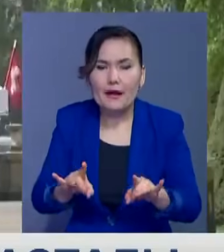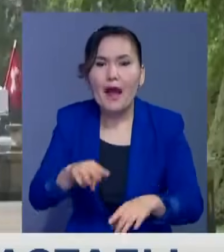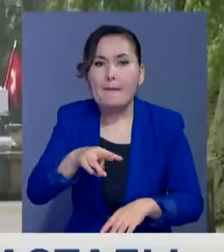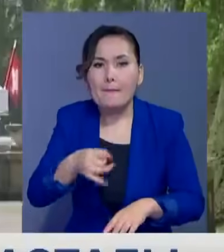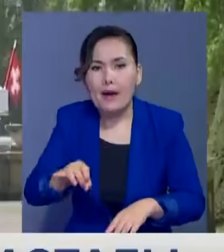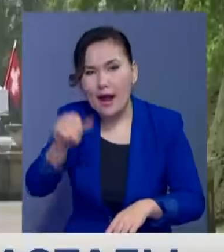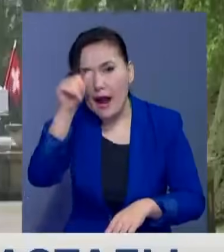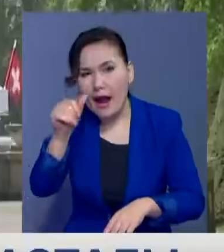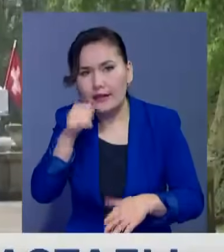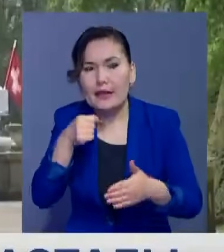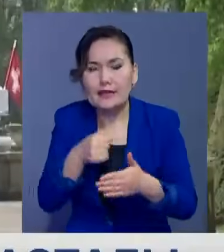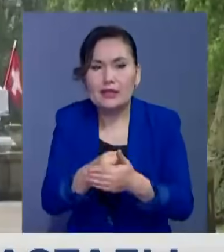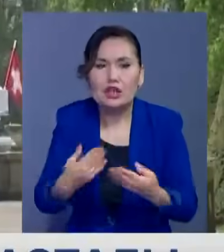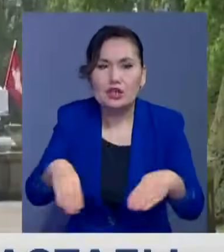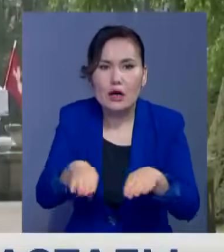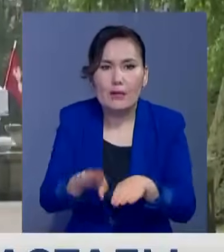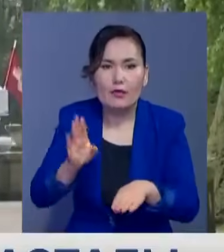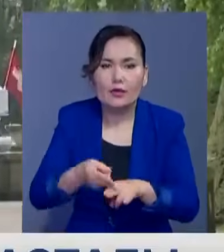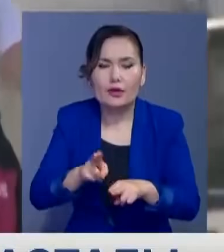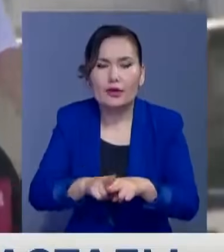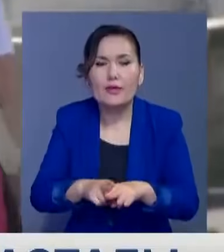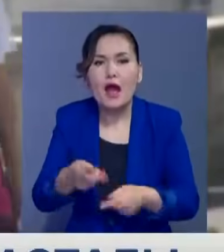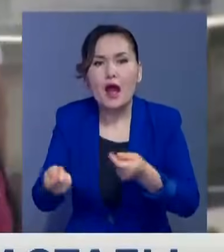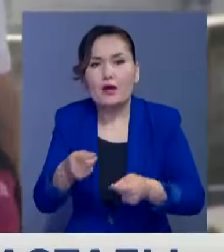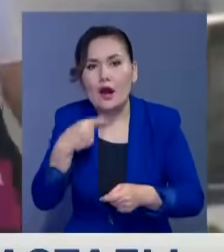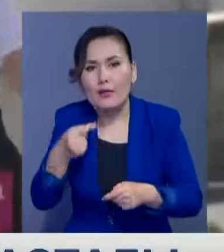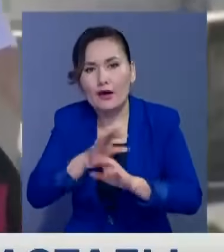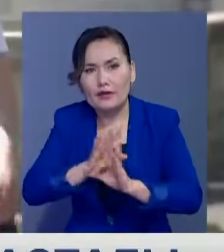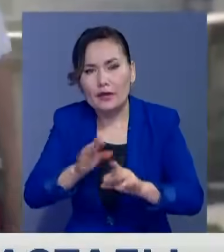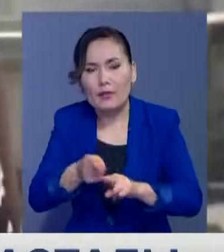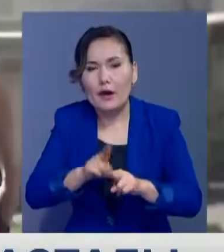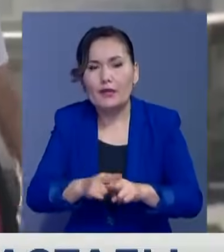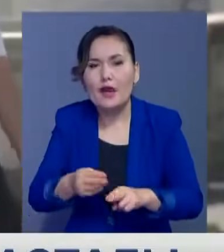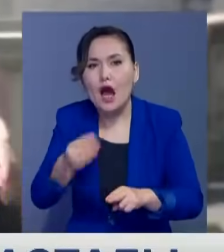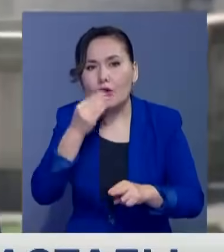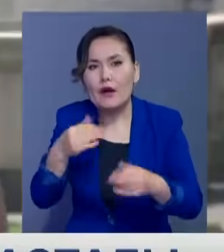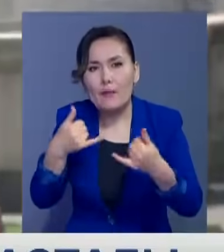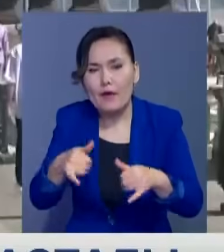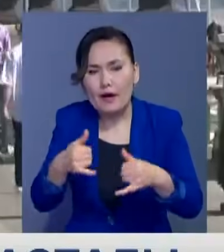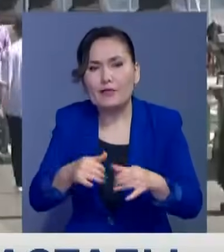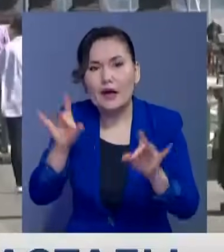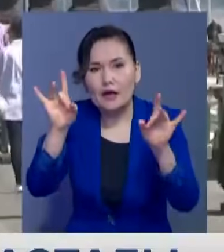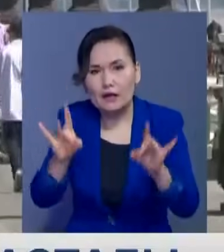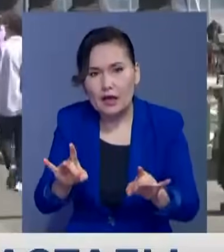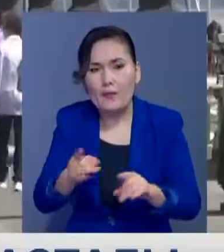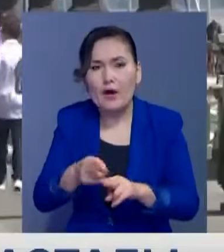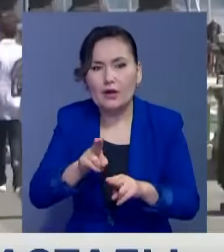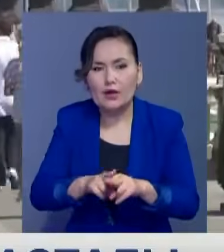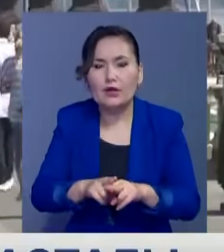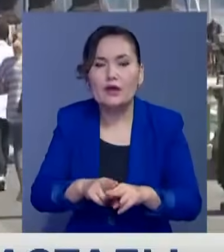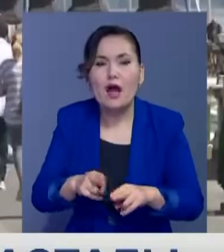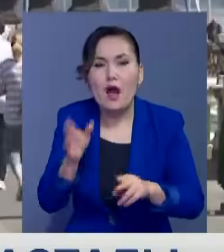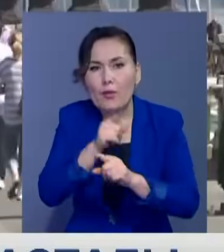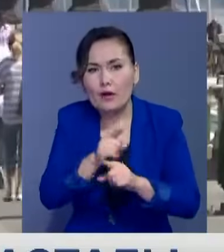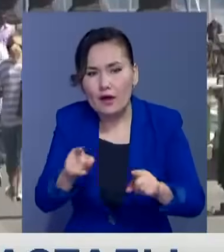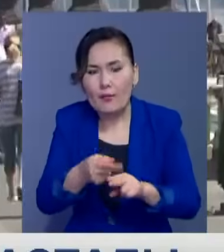мамыр айына дейін жабық болады, ал сала өкілдерінің есебінше қоғамдық тамақтану кәсіпорындарының 1/3 бөлігі осы